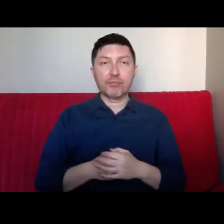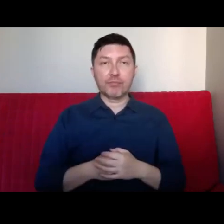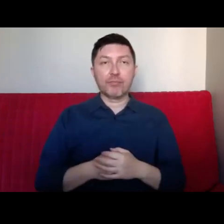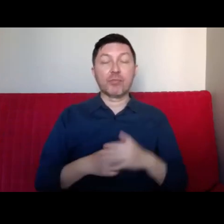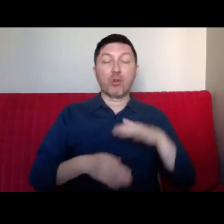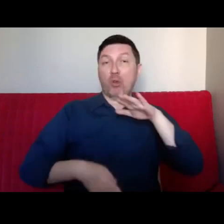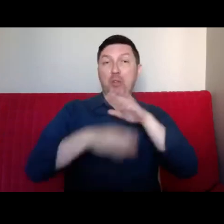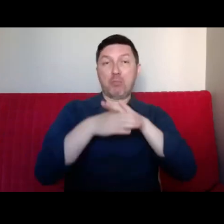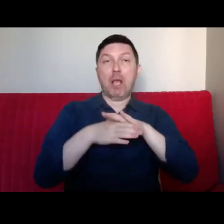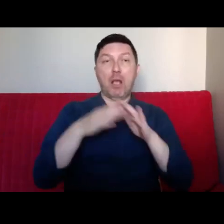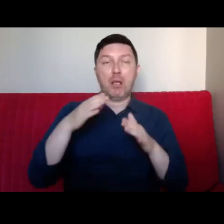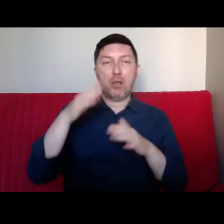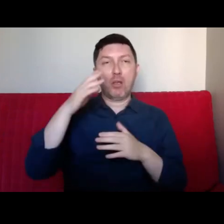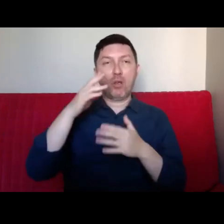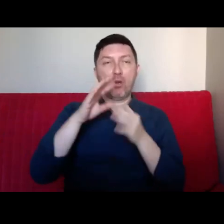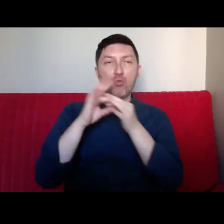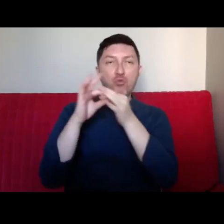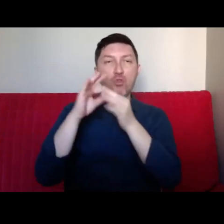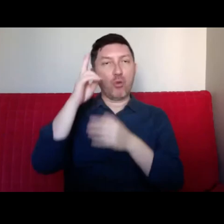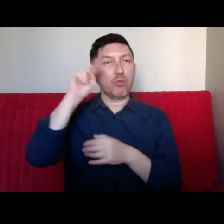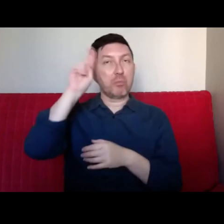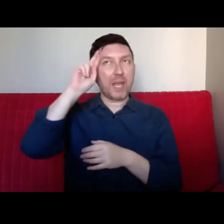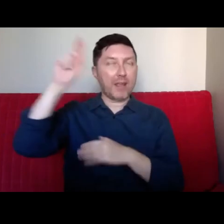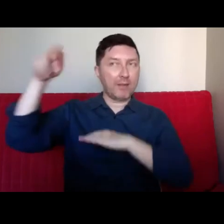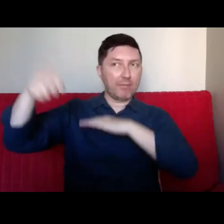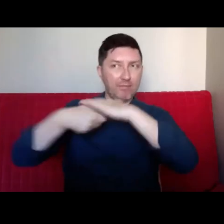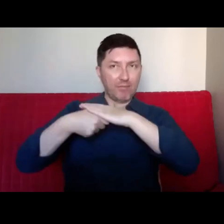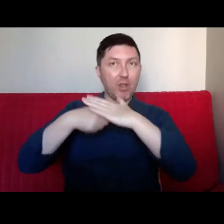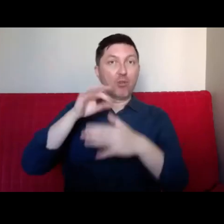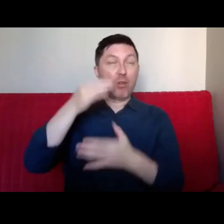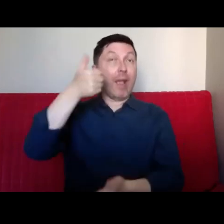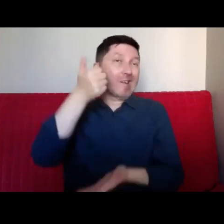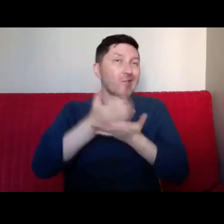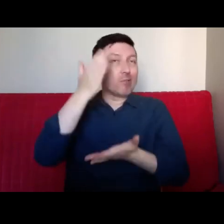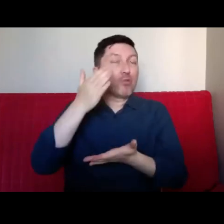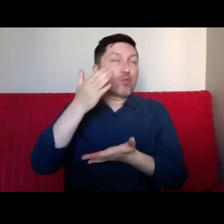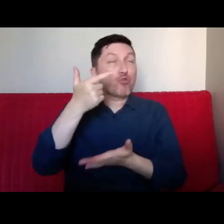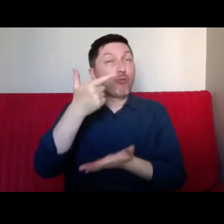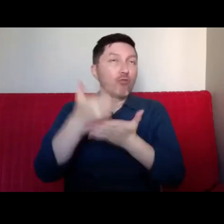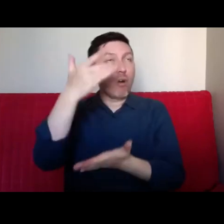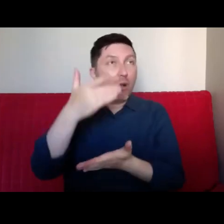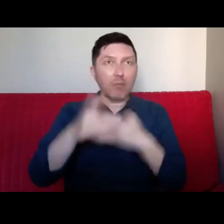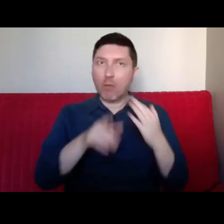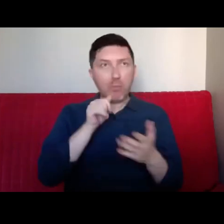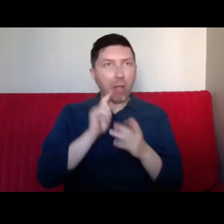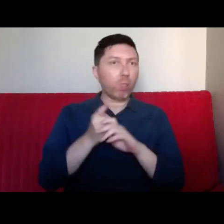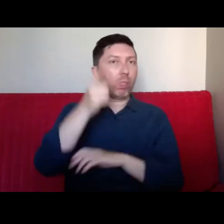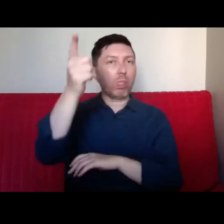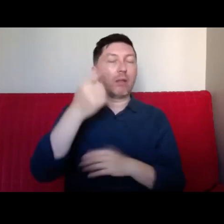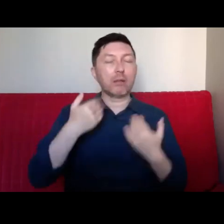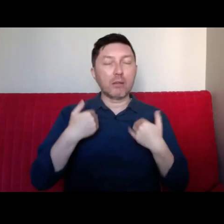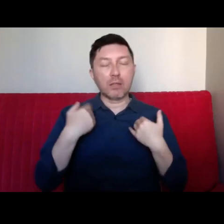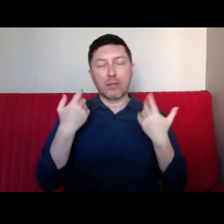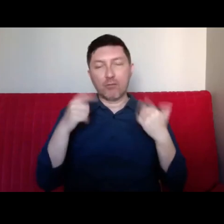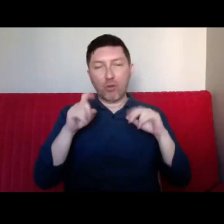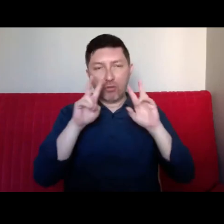européenne, mais ce n'est pas un système pérenne. On ne peut pas compter sur le financement européen pour continuer ça. Et donc, c'était voir comment peut-on continuer ça